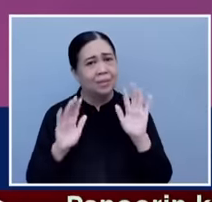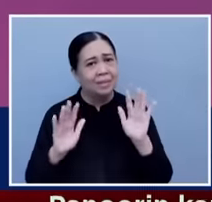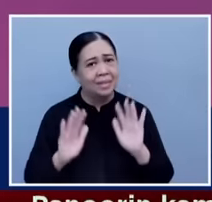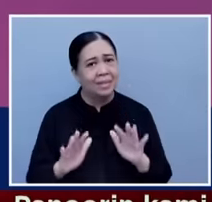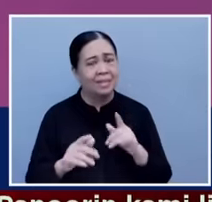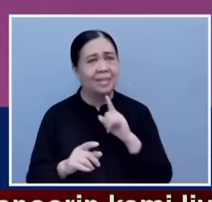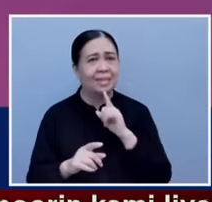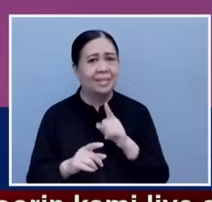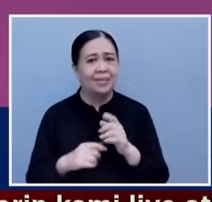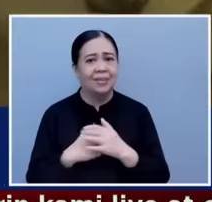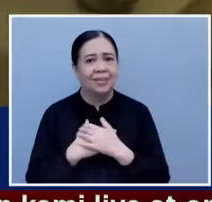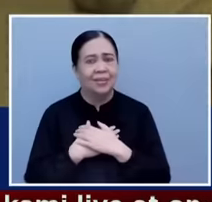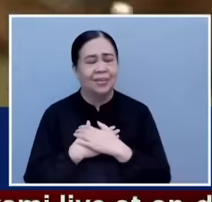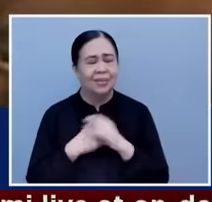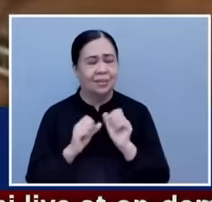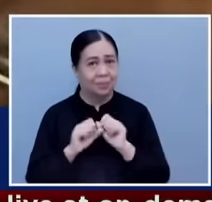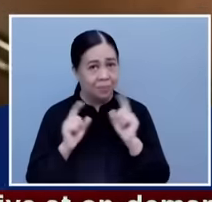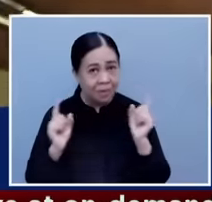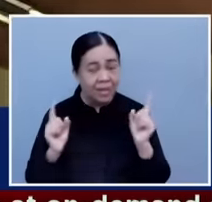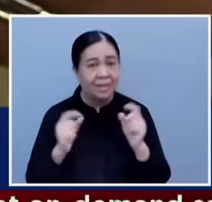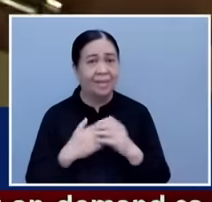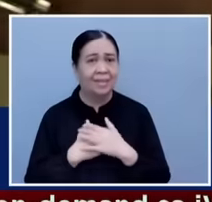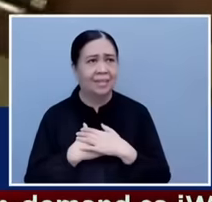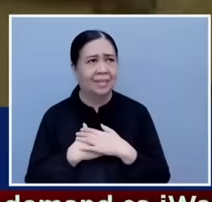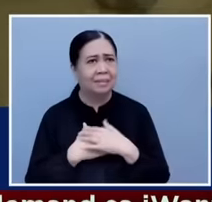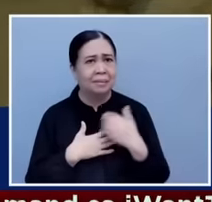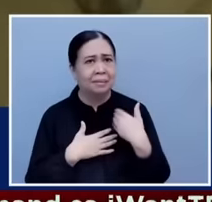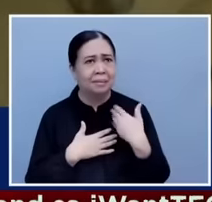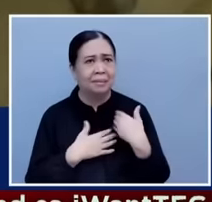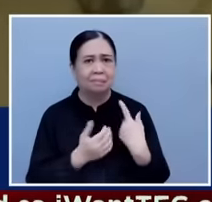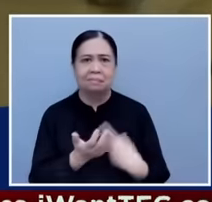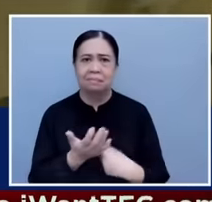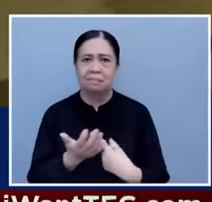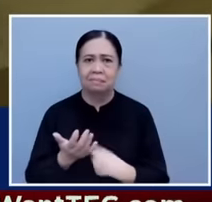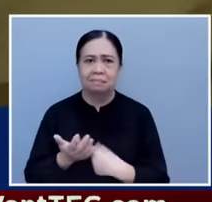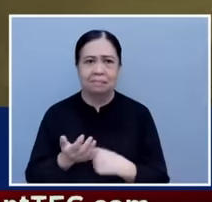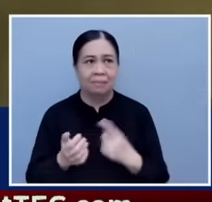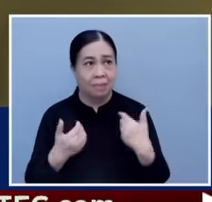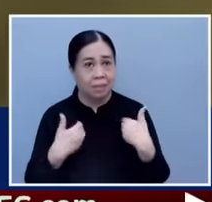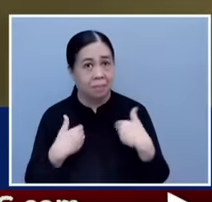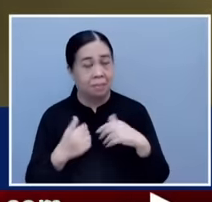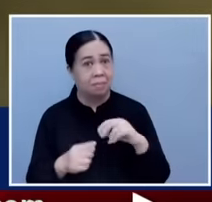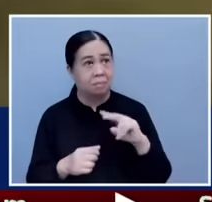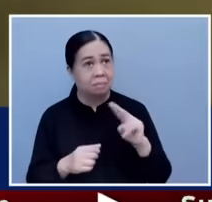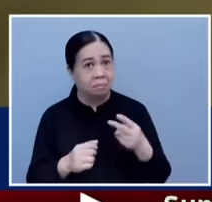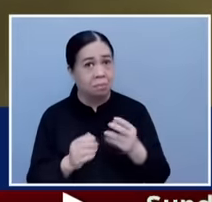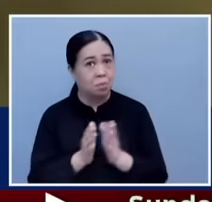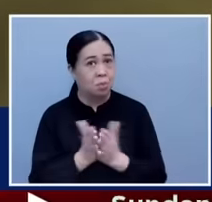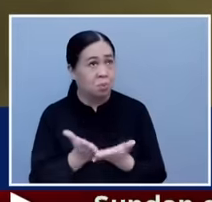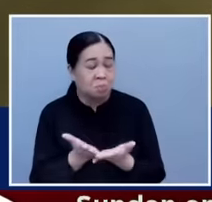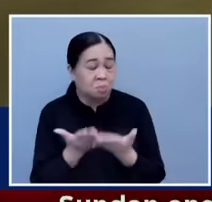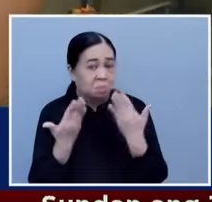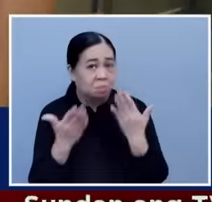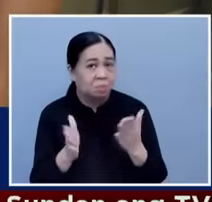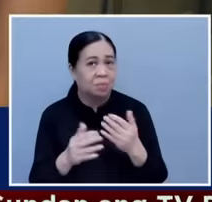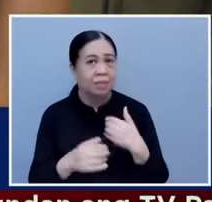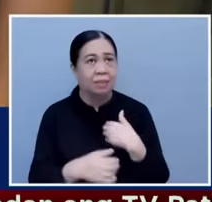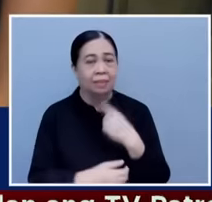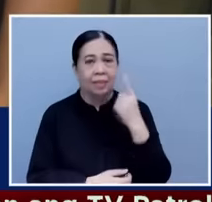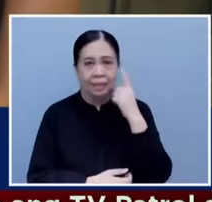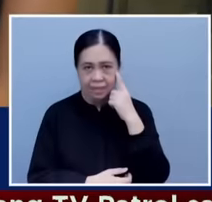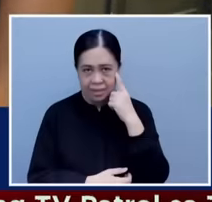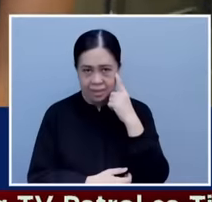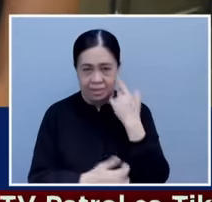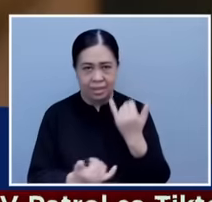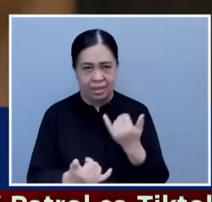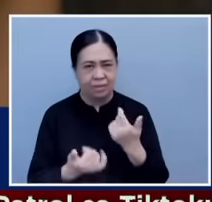so surprised. Wala pa kaming napag-uusapan kung magkakaroon ng follow-up to. I think right now,